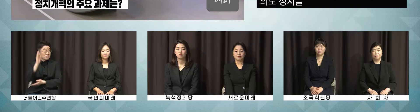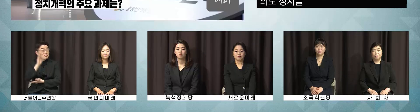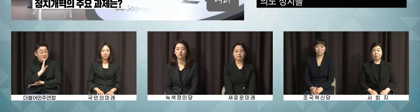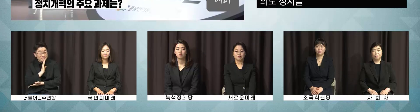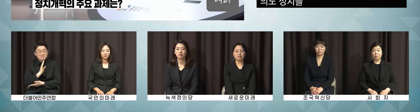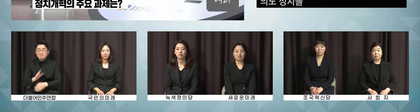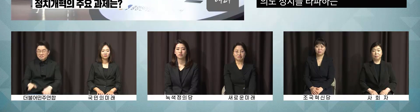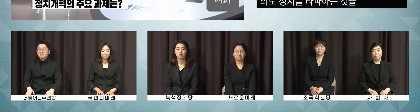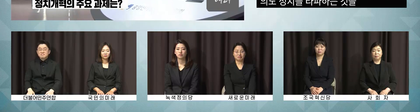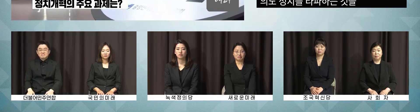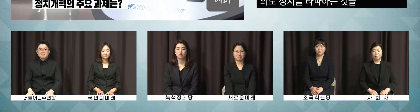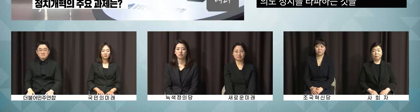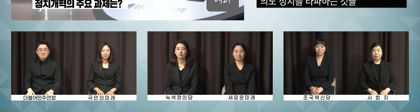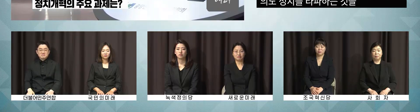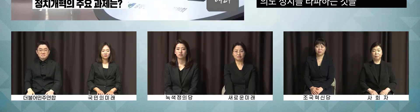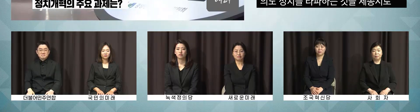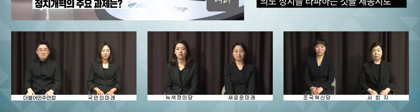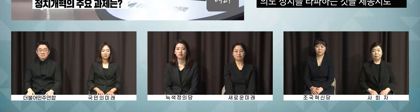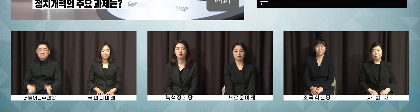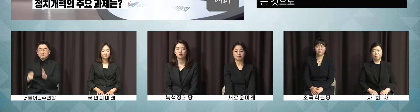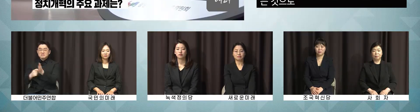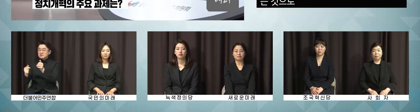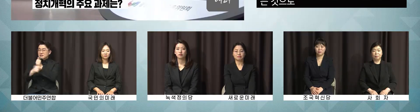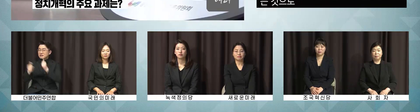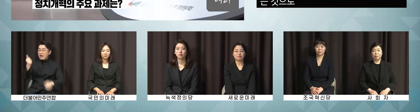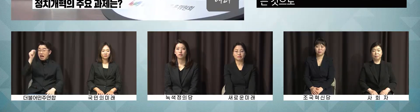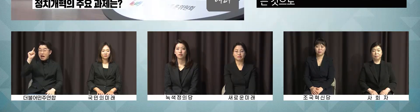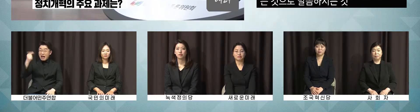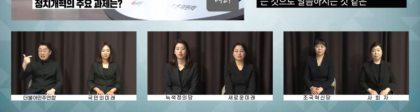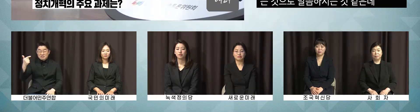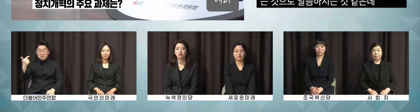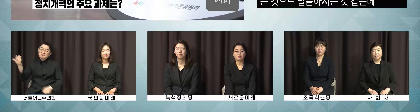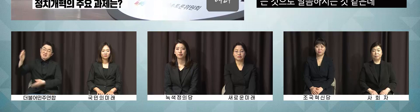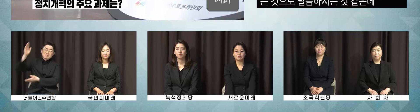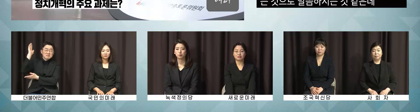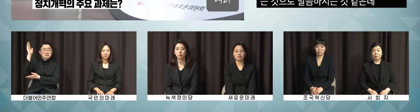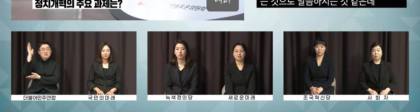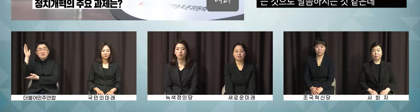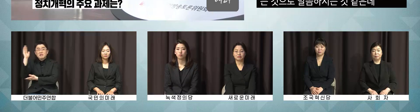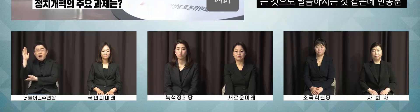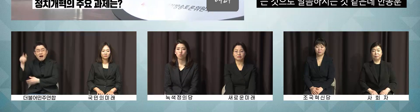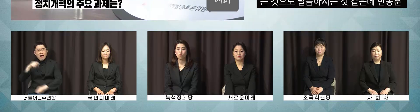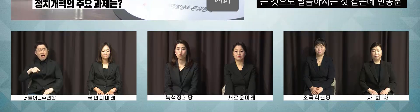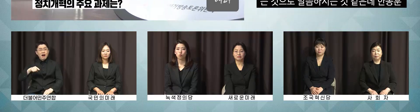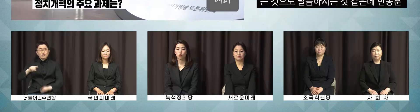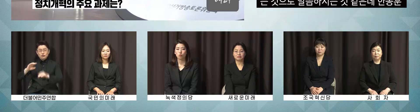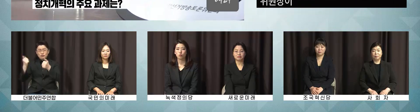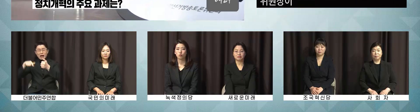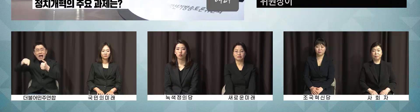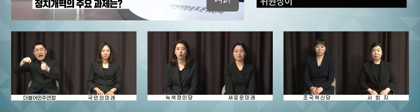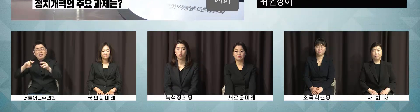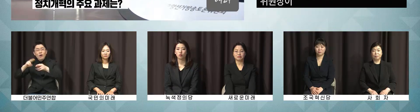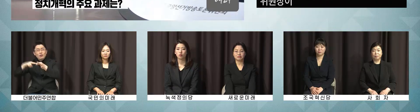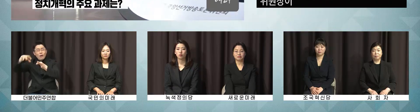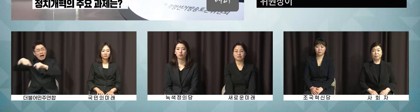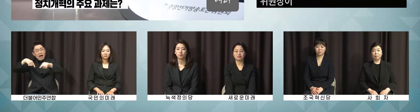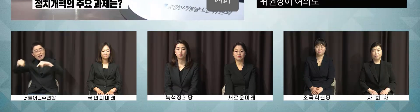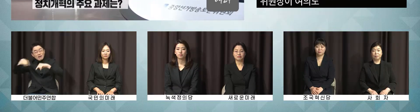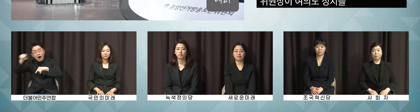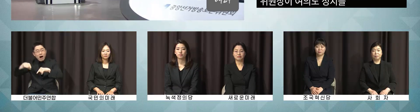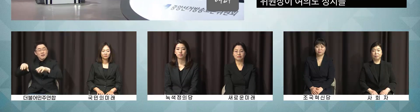보시는데요. 그 한동훈 위원장께서 선거 유세 과정에서 여의도 정치를 타파하자고 하면서 이런 말씀을